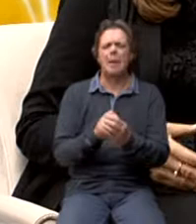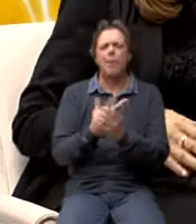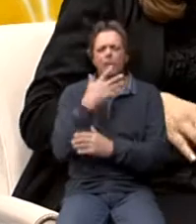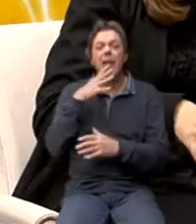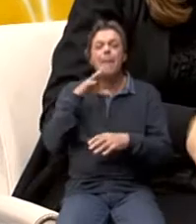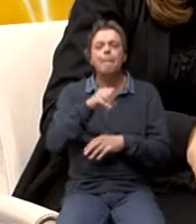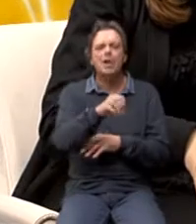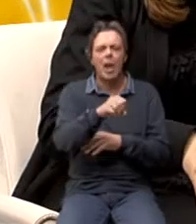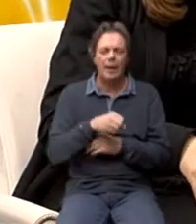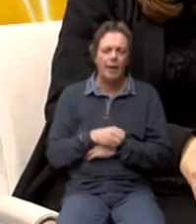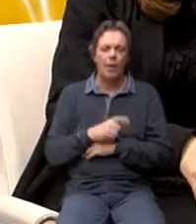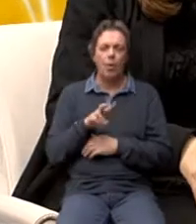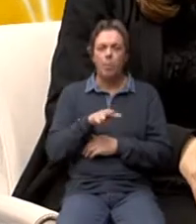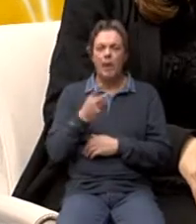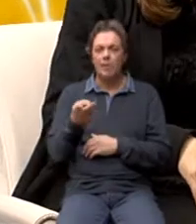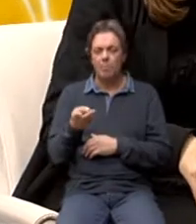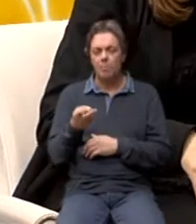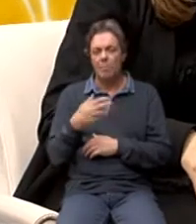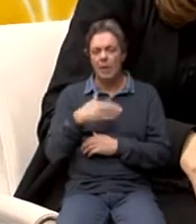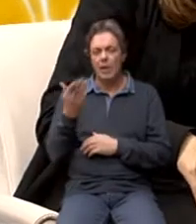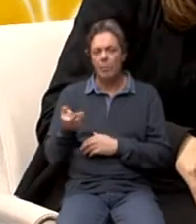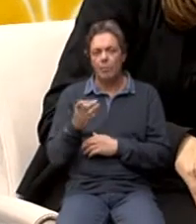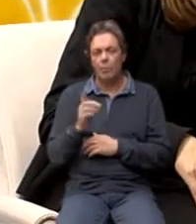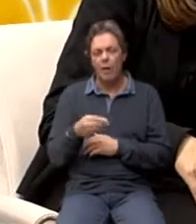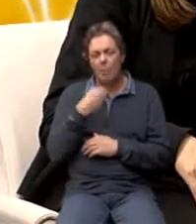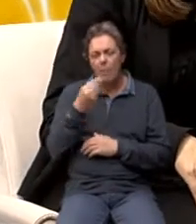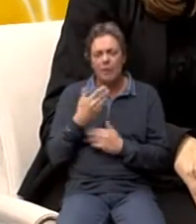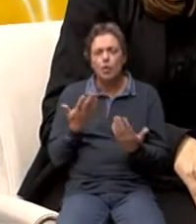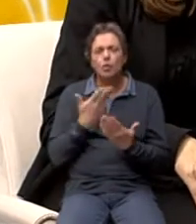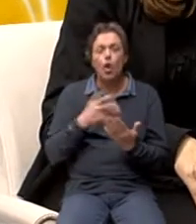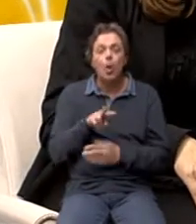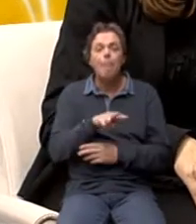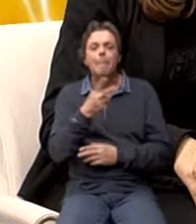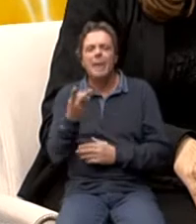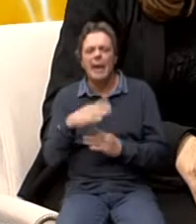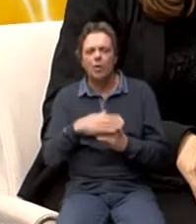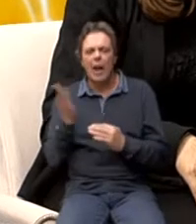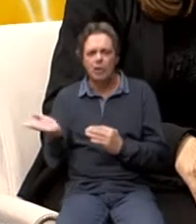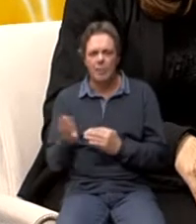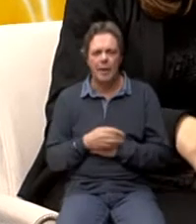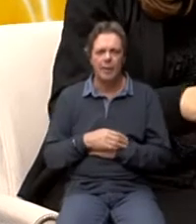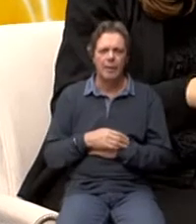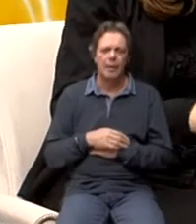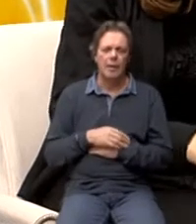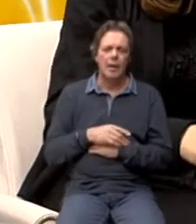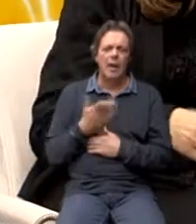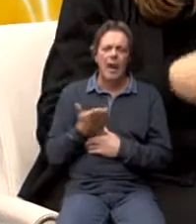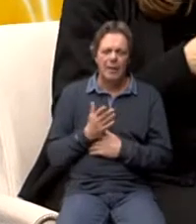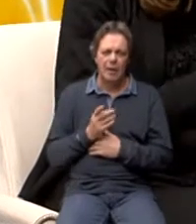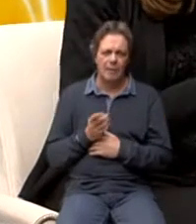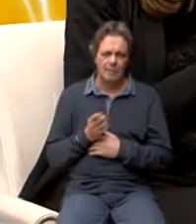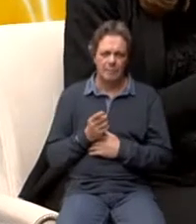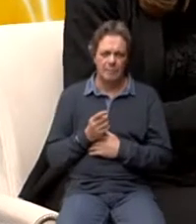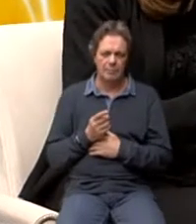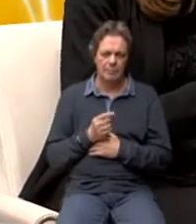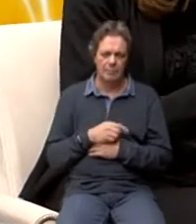pašnjake. Znači, u prijelaznom razdoblju, sad moram vam objasniti što je to prijelazno razdoblje, vrlo kratko. Prijelazno razdoblje, znači kad uđete,